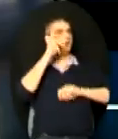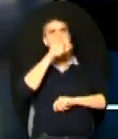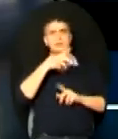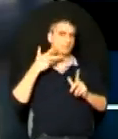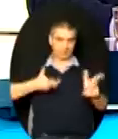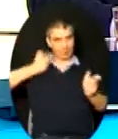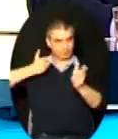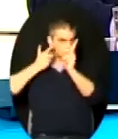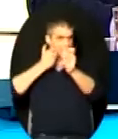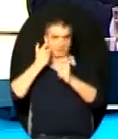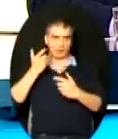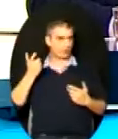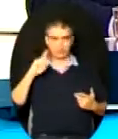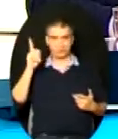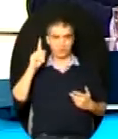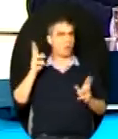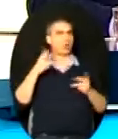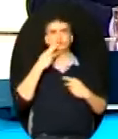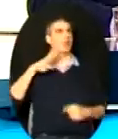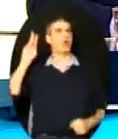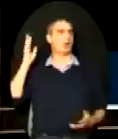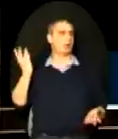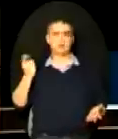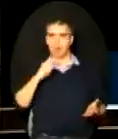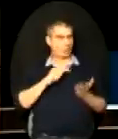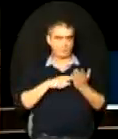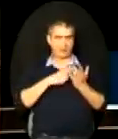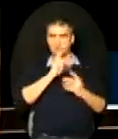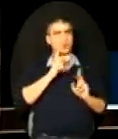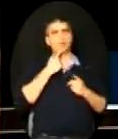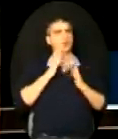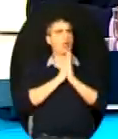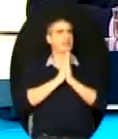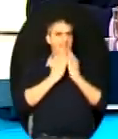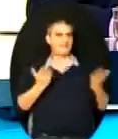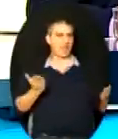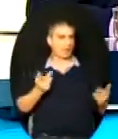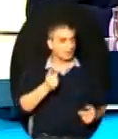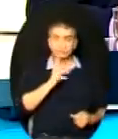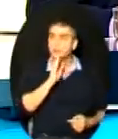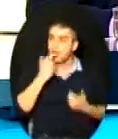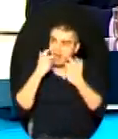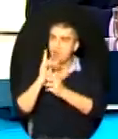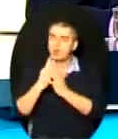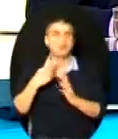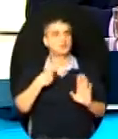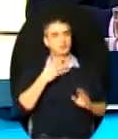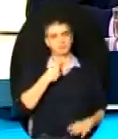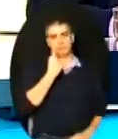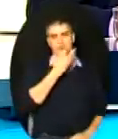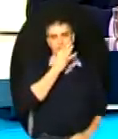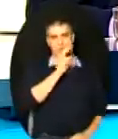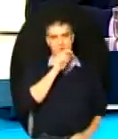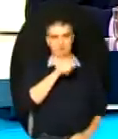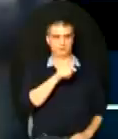זה מקומי. יש שם בעיה של הרצון. יש שם בעיה של אכיפת חוק. אני רוצה עוד שאלה אחת